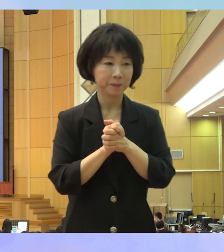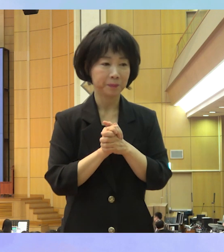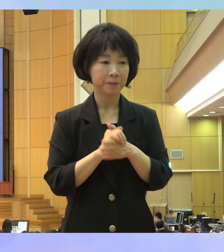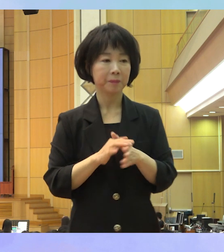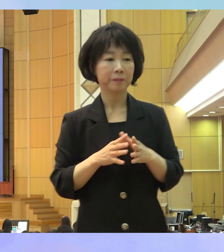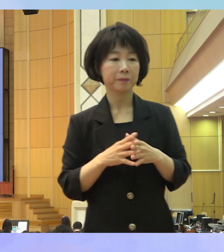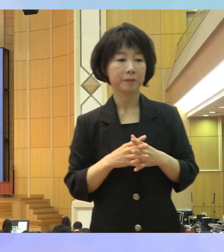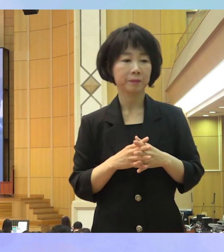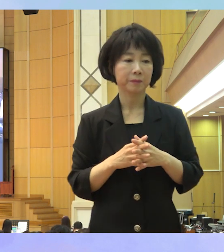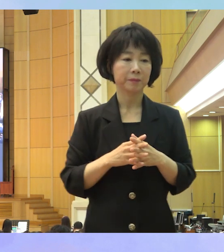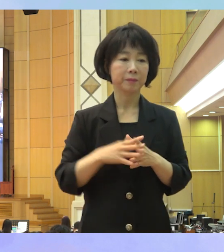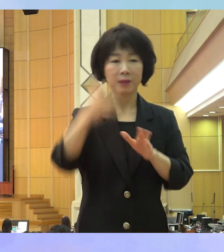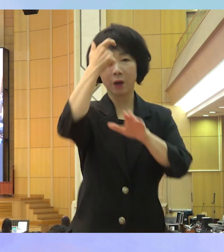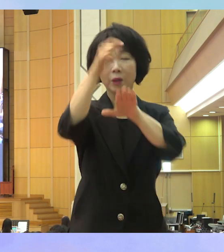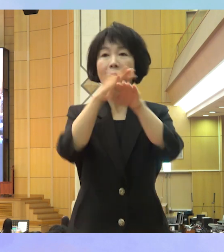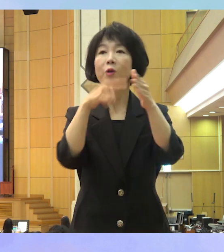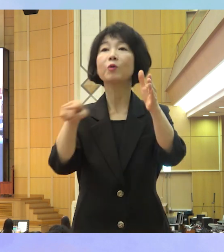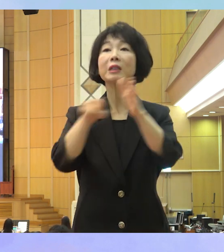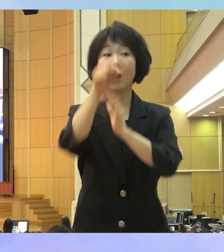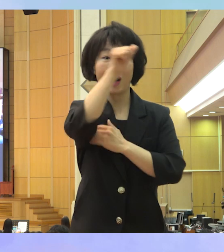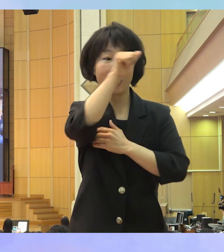없어라.